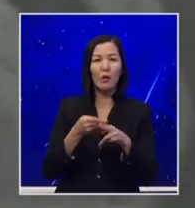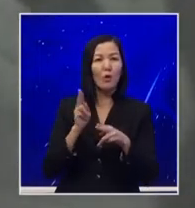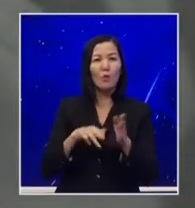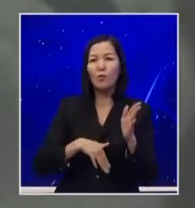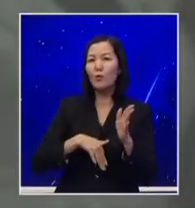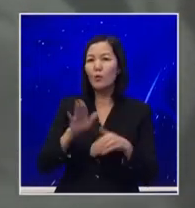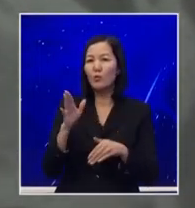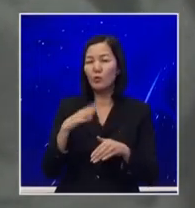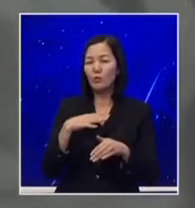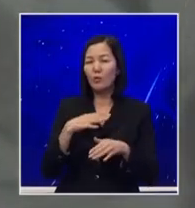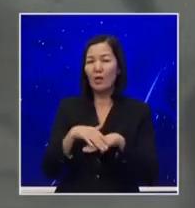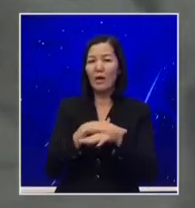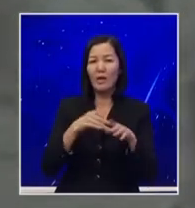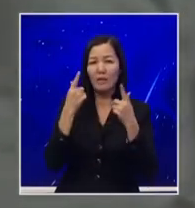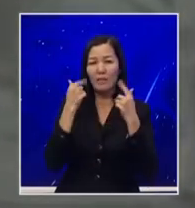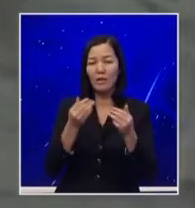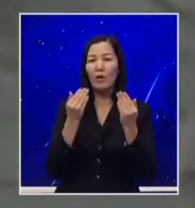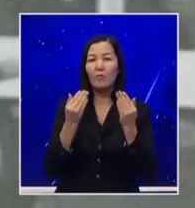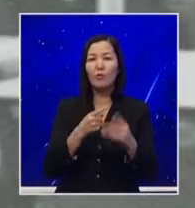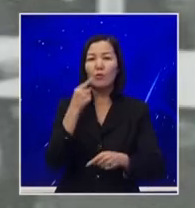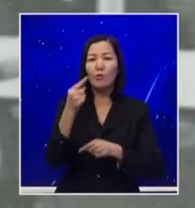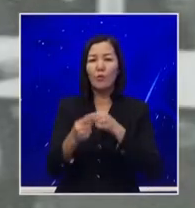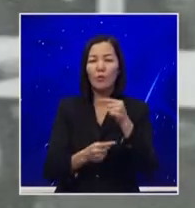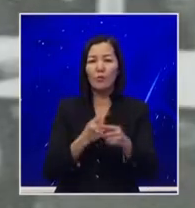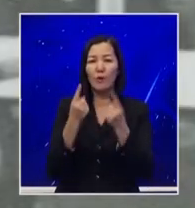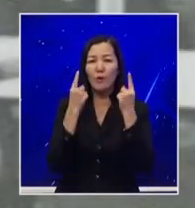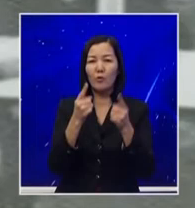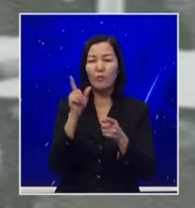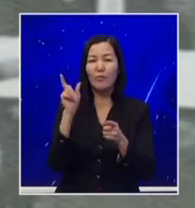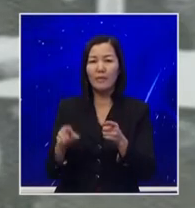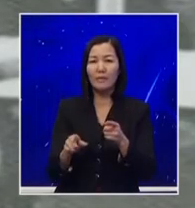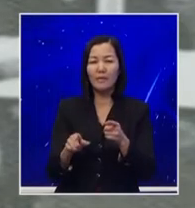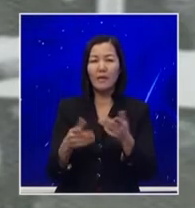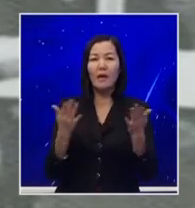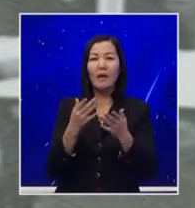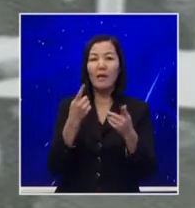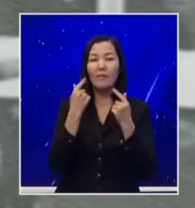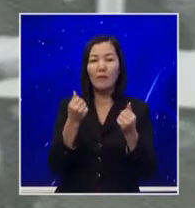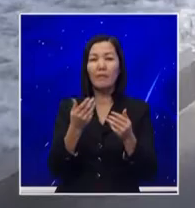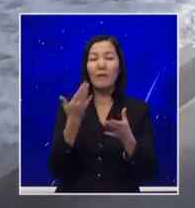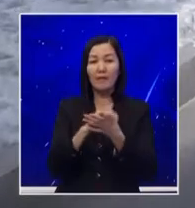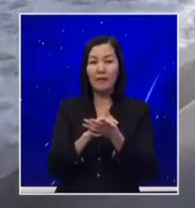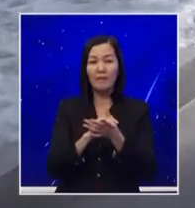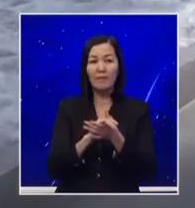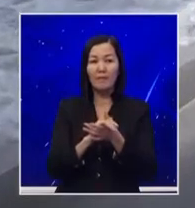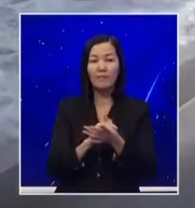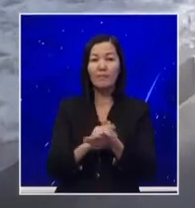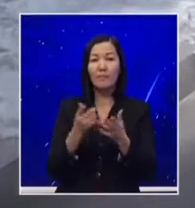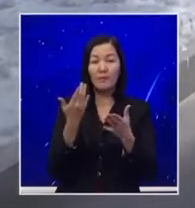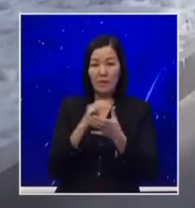мен Бұхара халыққа аян. Ал бүгінгі ұрпақ ұлтының ұлы перзенті жайлы не білет? Қонаевты тани ма? Я